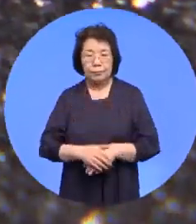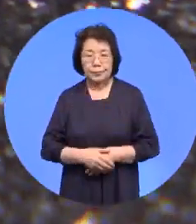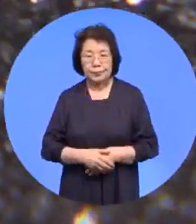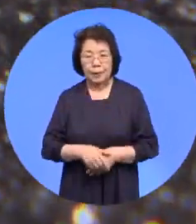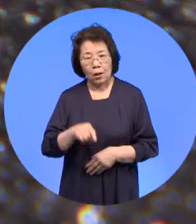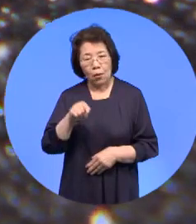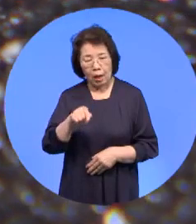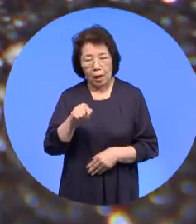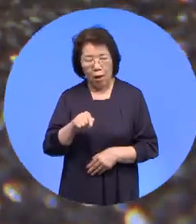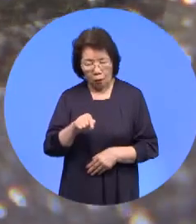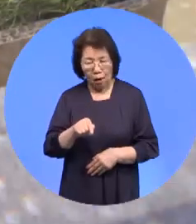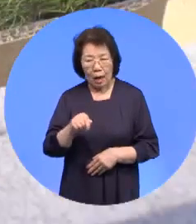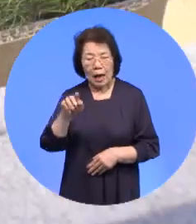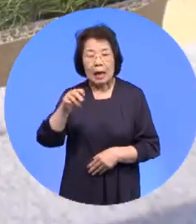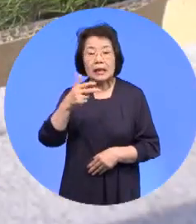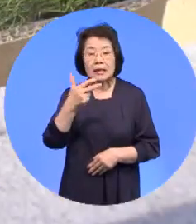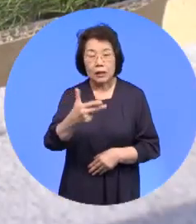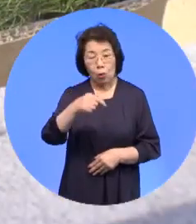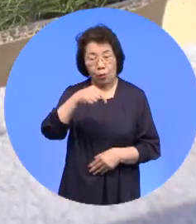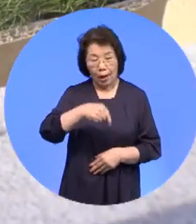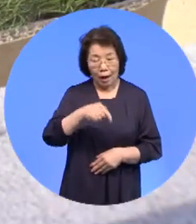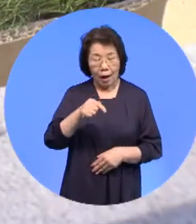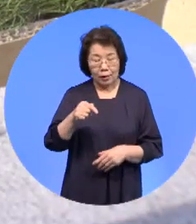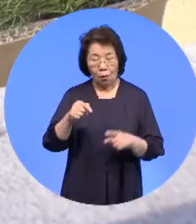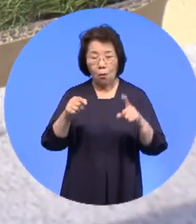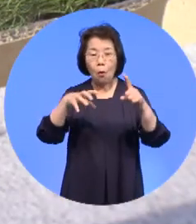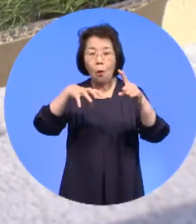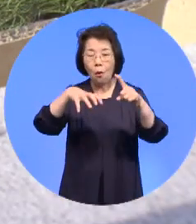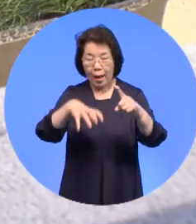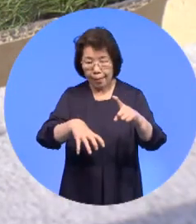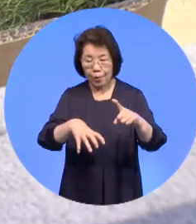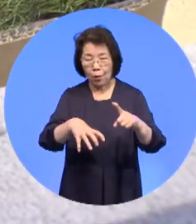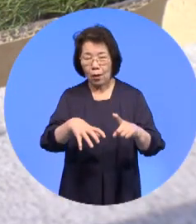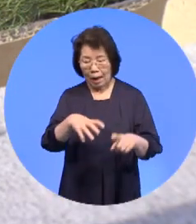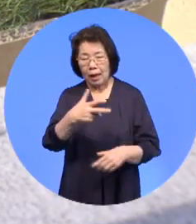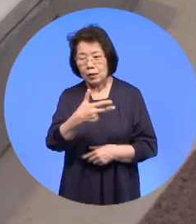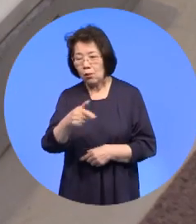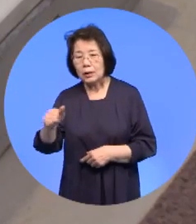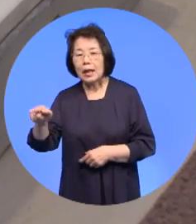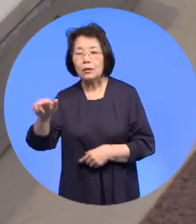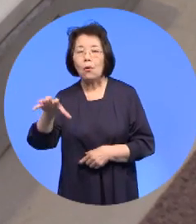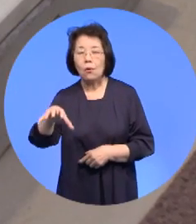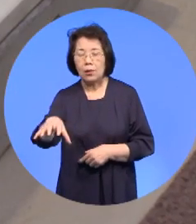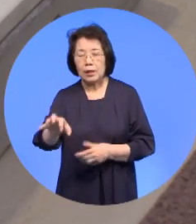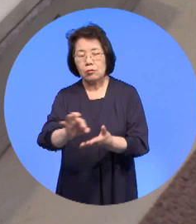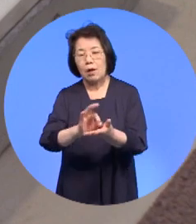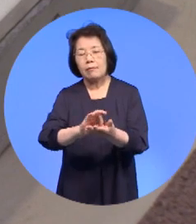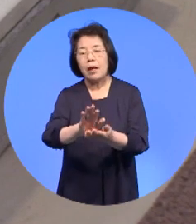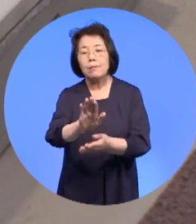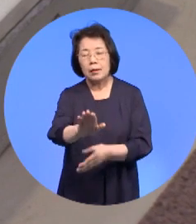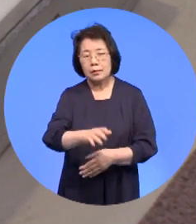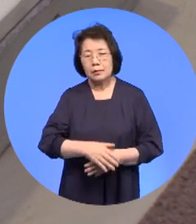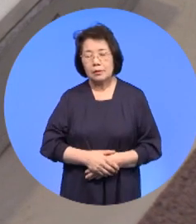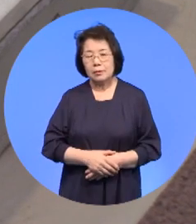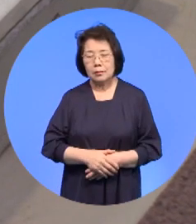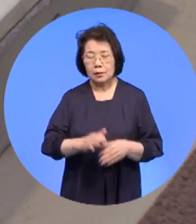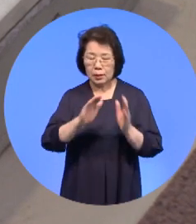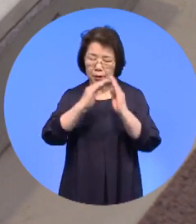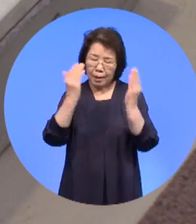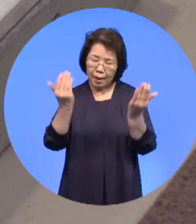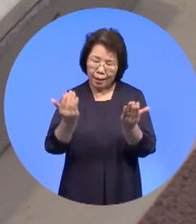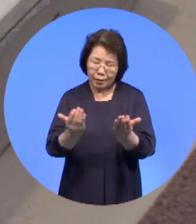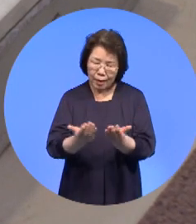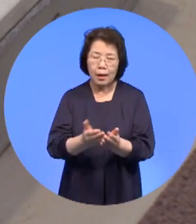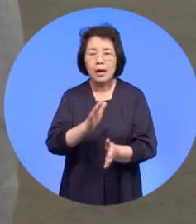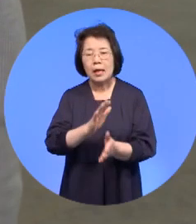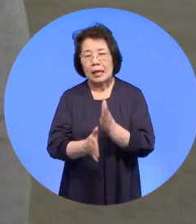イタジイので ic つの門応援でもあのこういうのをたくさん使ってるかーそうすべて交際利用できる